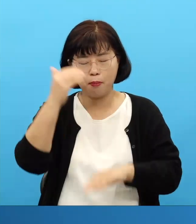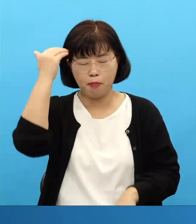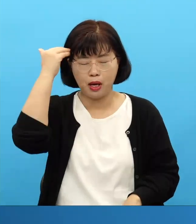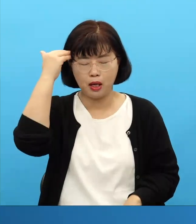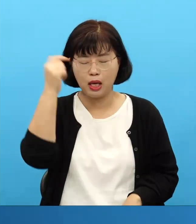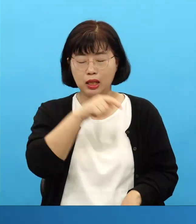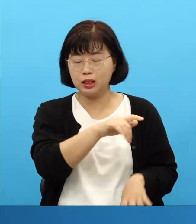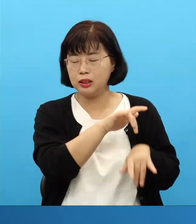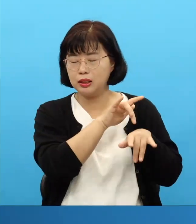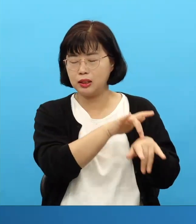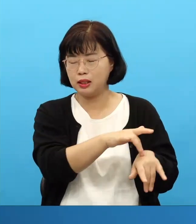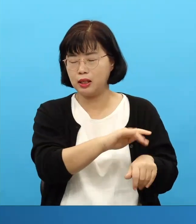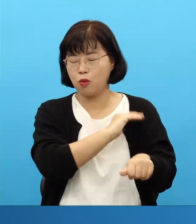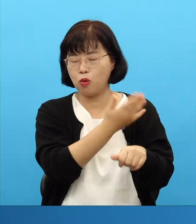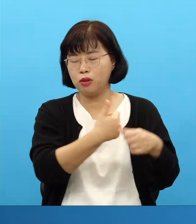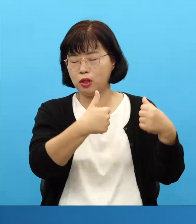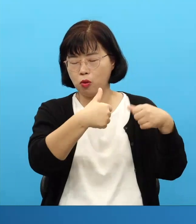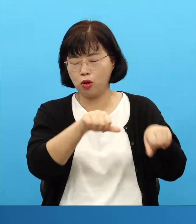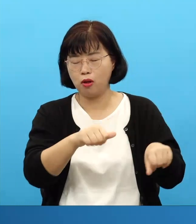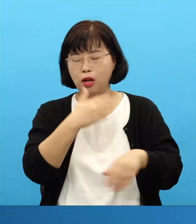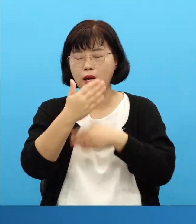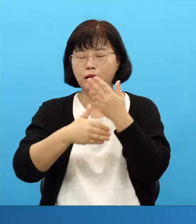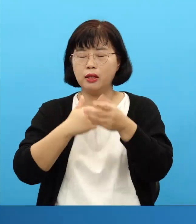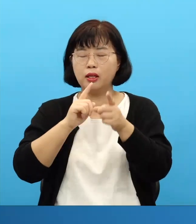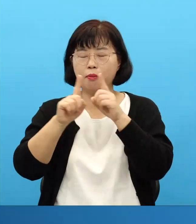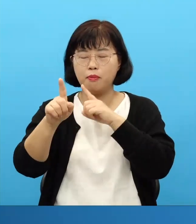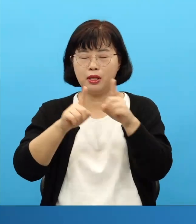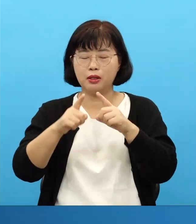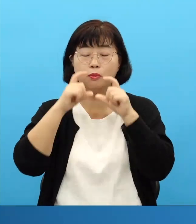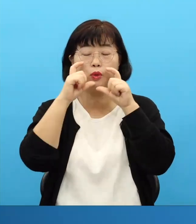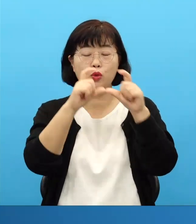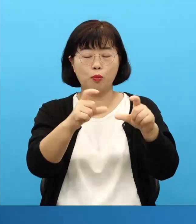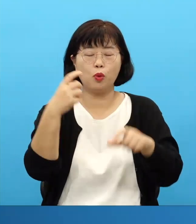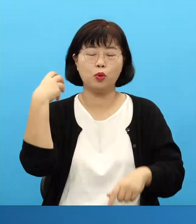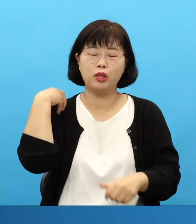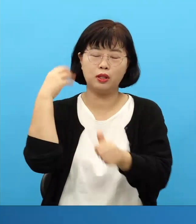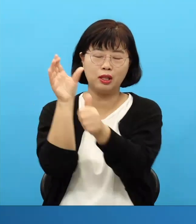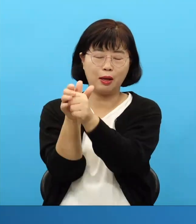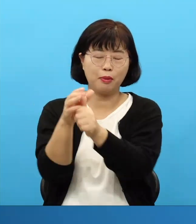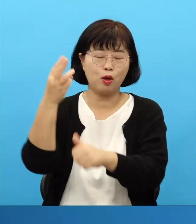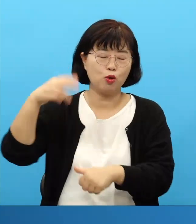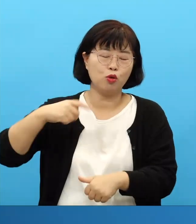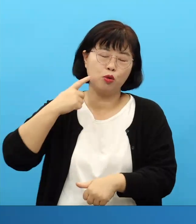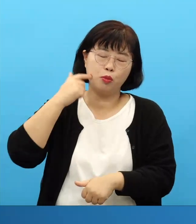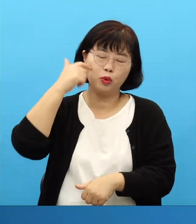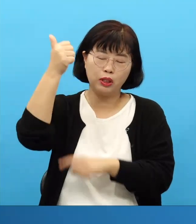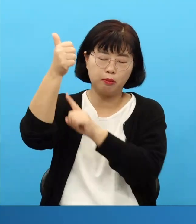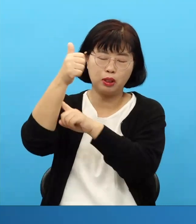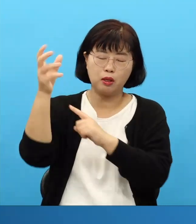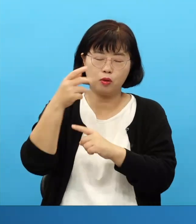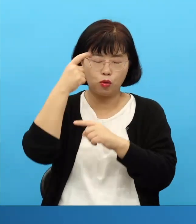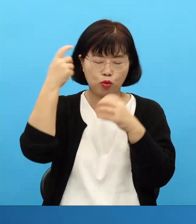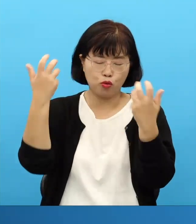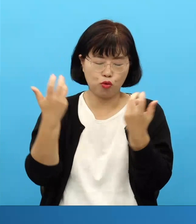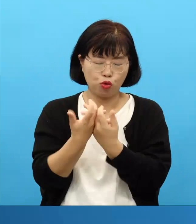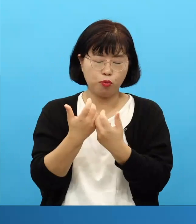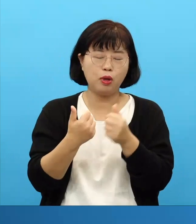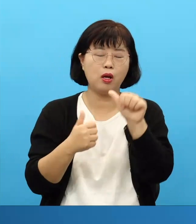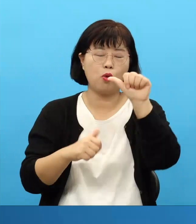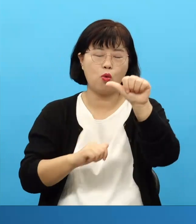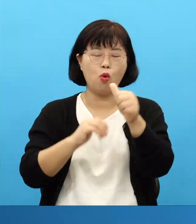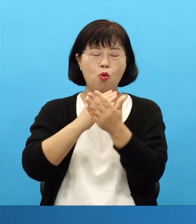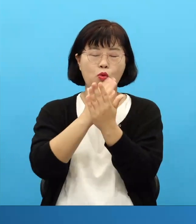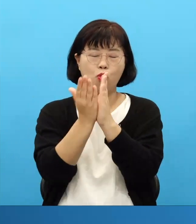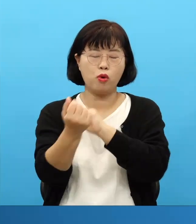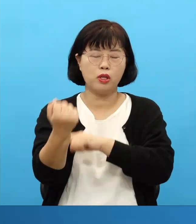사탄의 권세가 무너지고 말씀을 선포하시는 유광수 목사님께 성령의 충만함과 오역으로 역사해 주세요. May